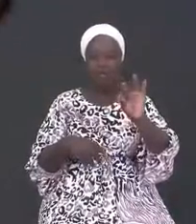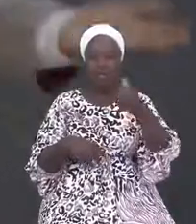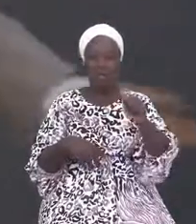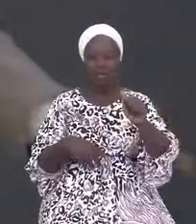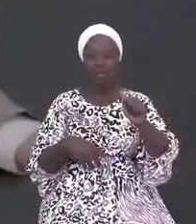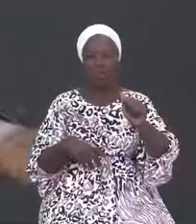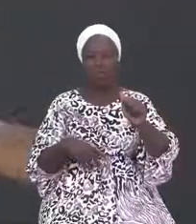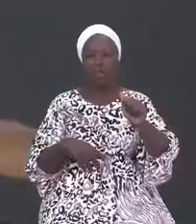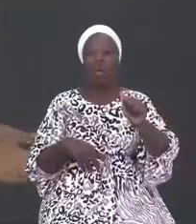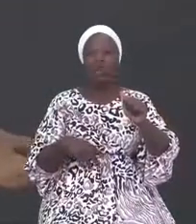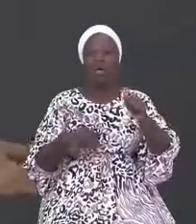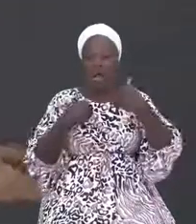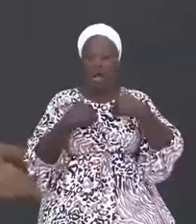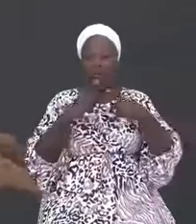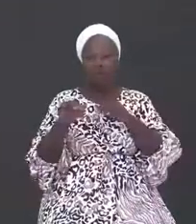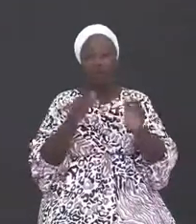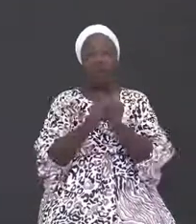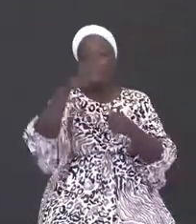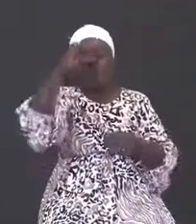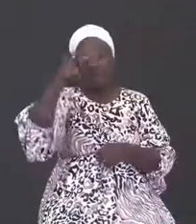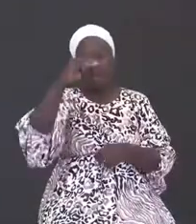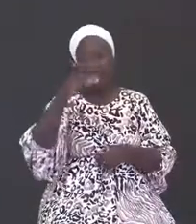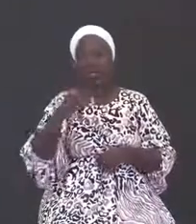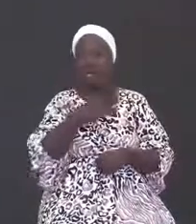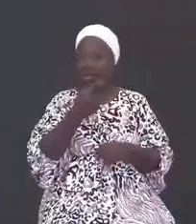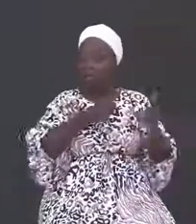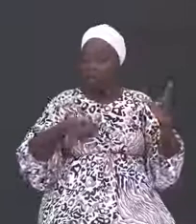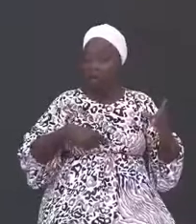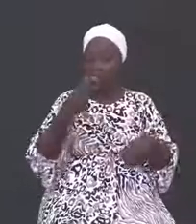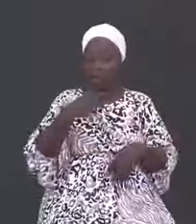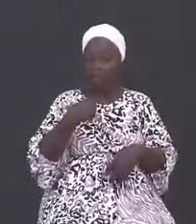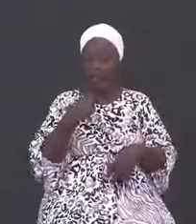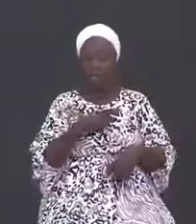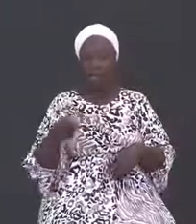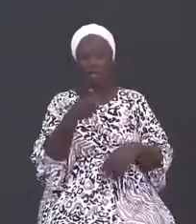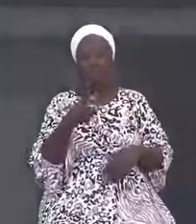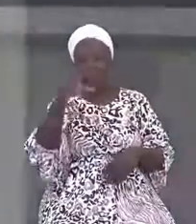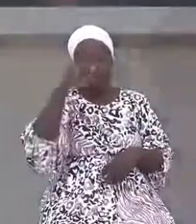dixièmement, qui se rapporte à l'homme. Et le Seigneur lui disait,